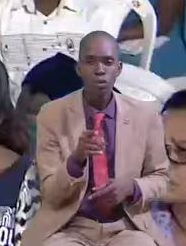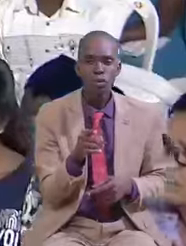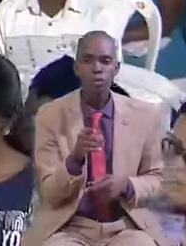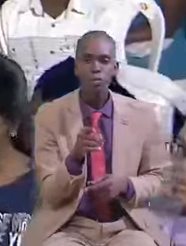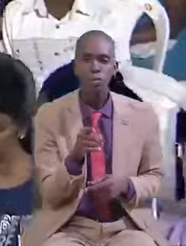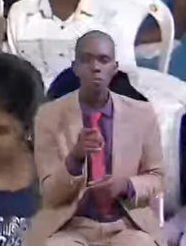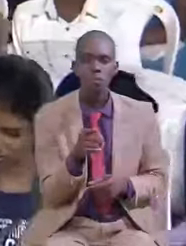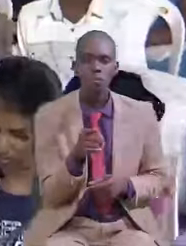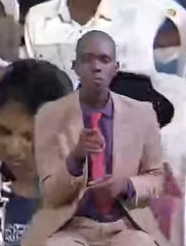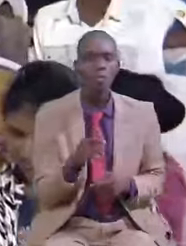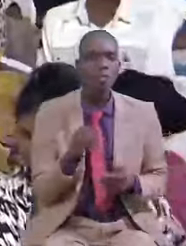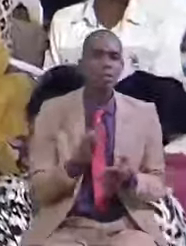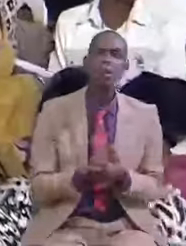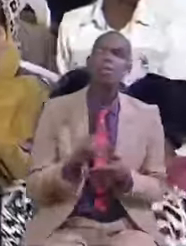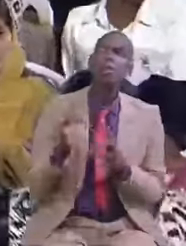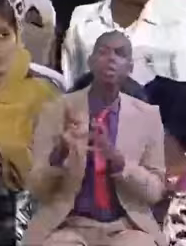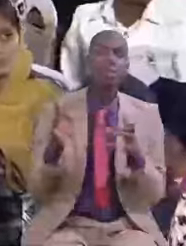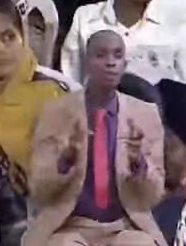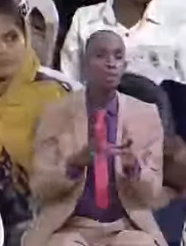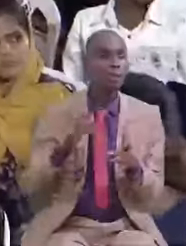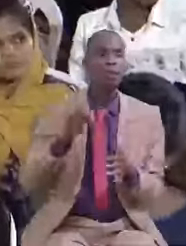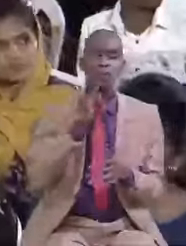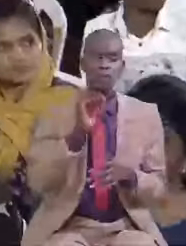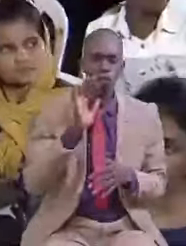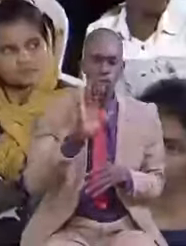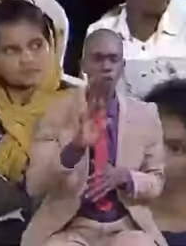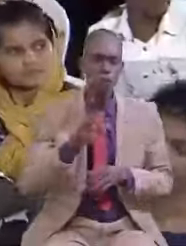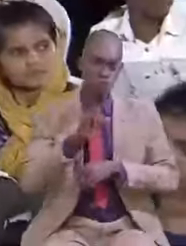Il est votre substitut souffrant.